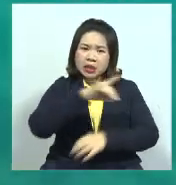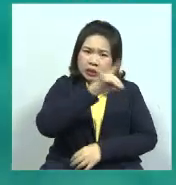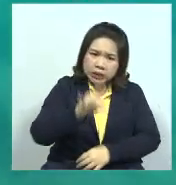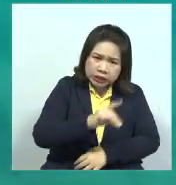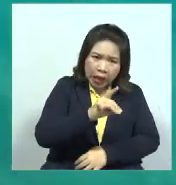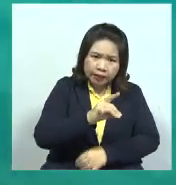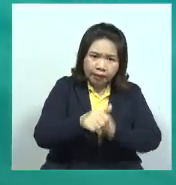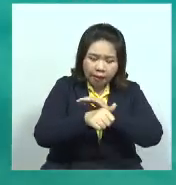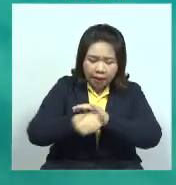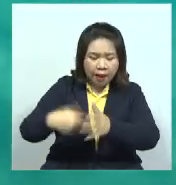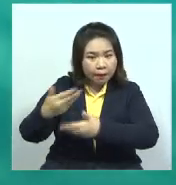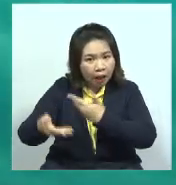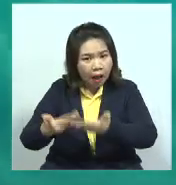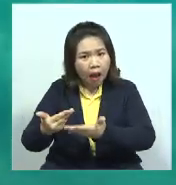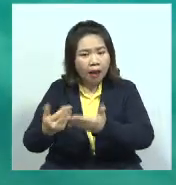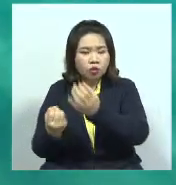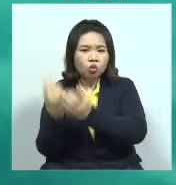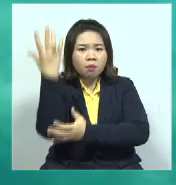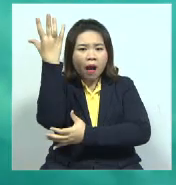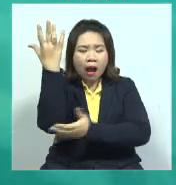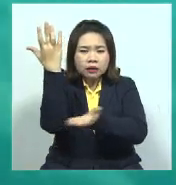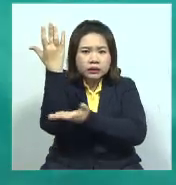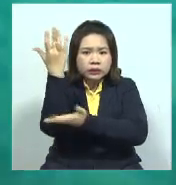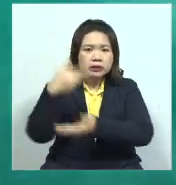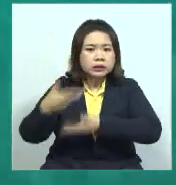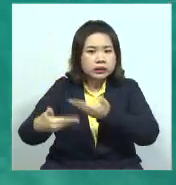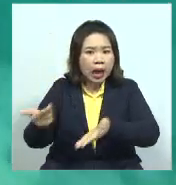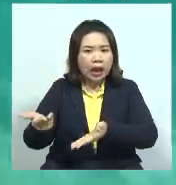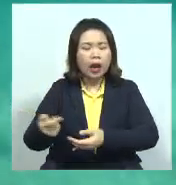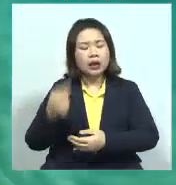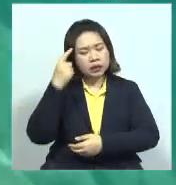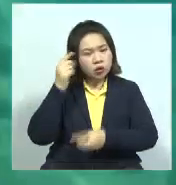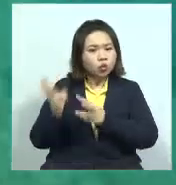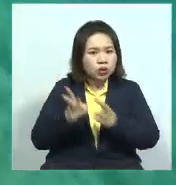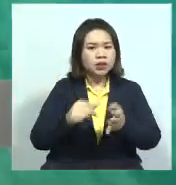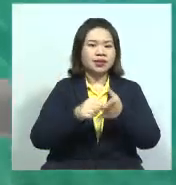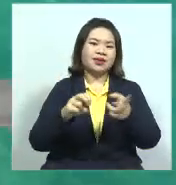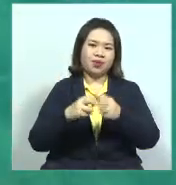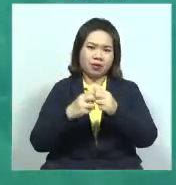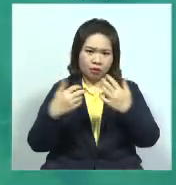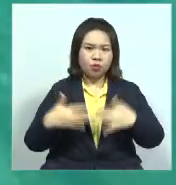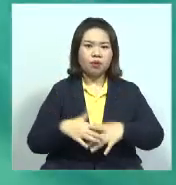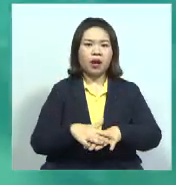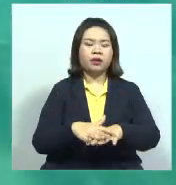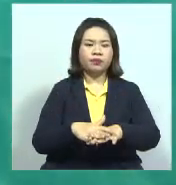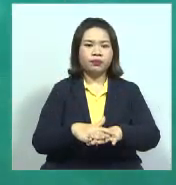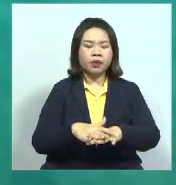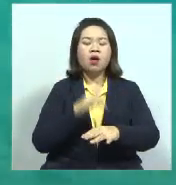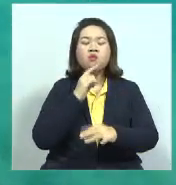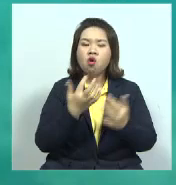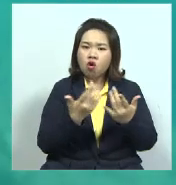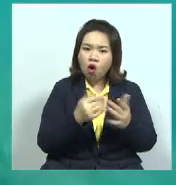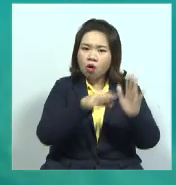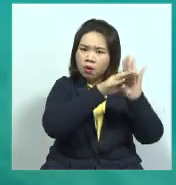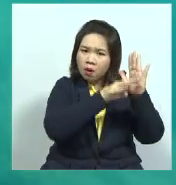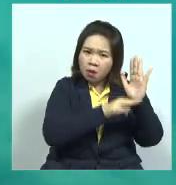าที่เป็นปัญหาที่สำคัญในภูมิภาคอาเซียนเพื่อเป็นแนวทางการแก้ไขปัญหาร่วมกันโดยจะนำผลการหารือสรุปเป็น